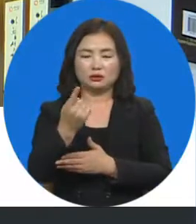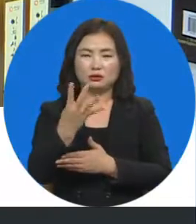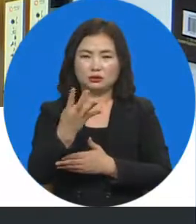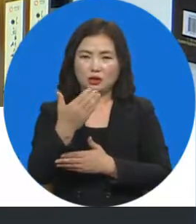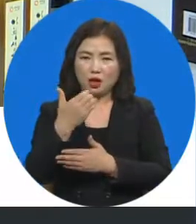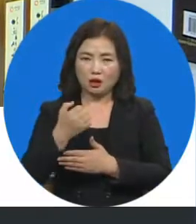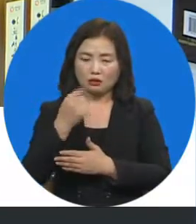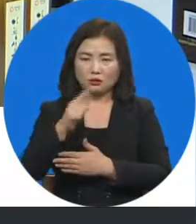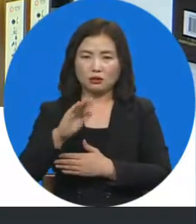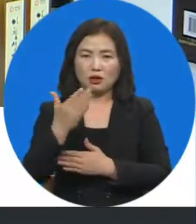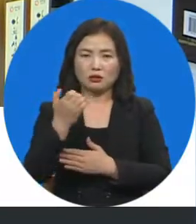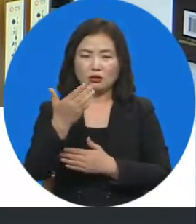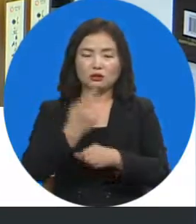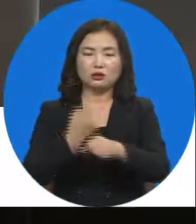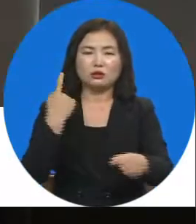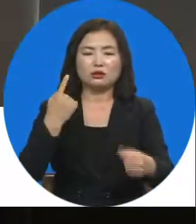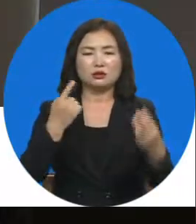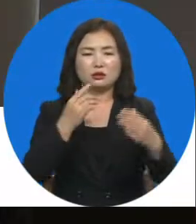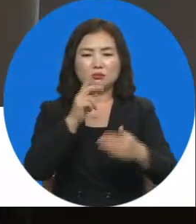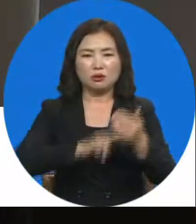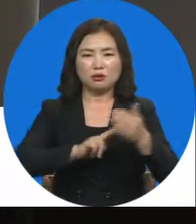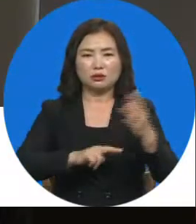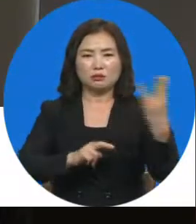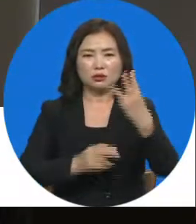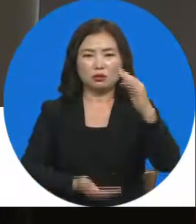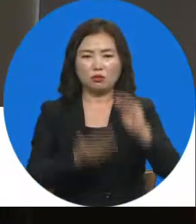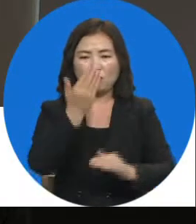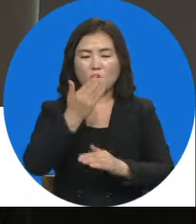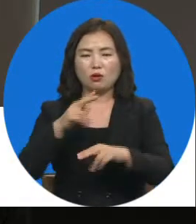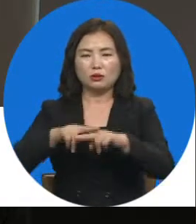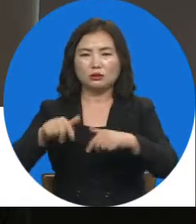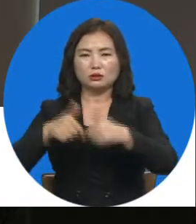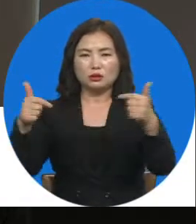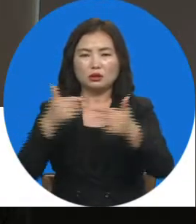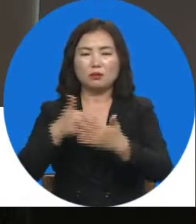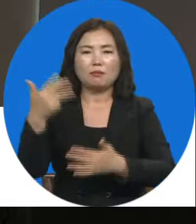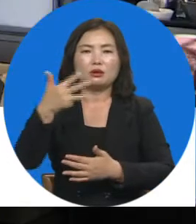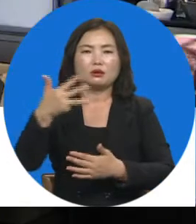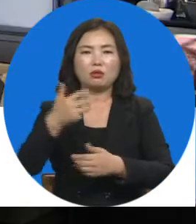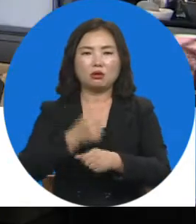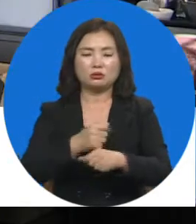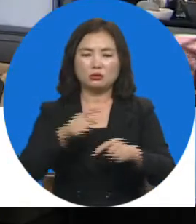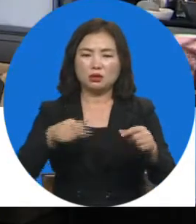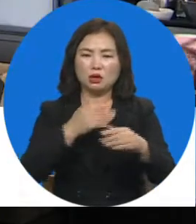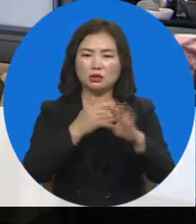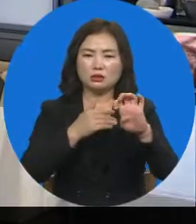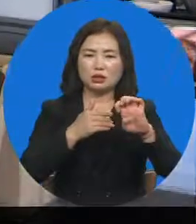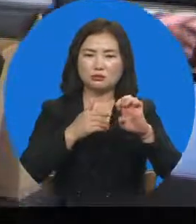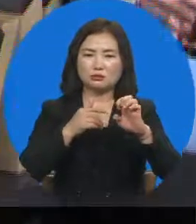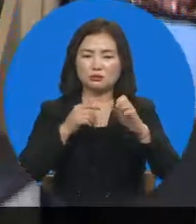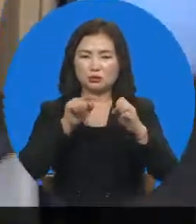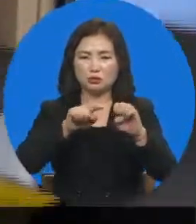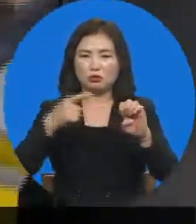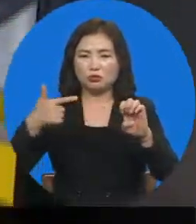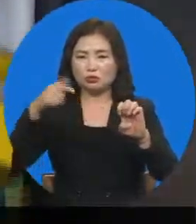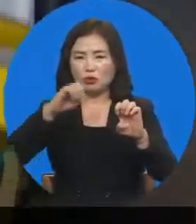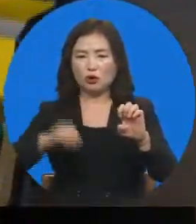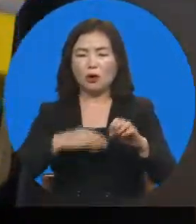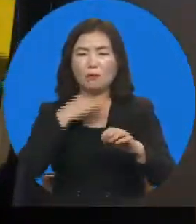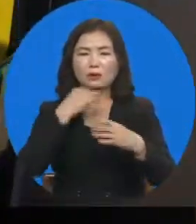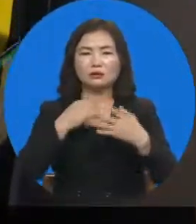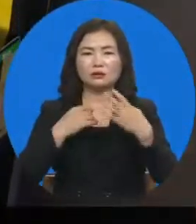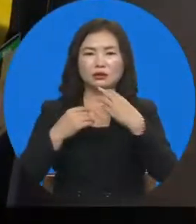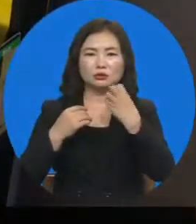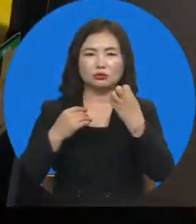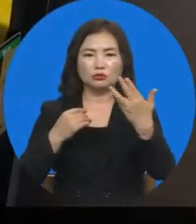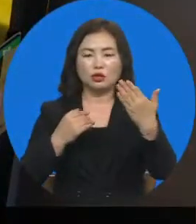총 매출이 3천억 원을 넘고 만들어낸 일자리는 8천여 명에 달하는 그중 40.6%가 만 39세 이하